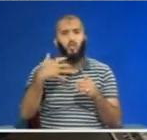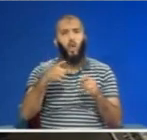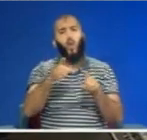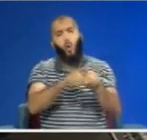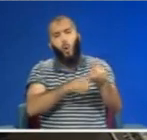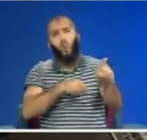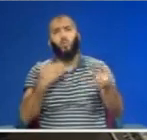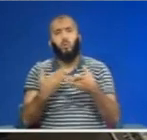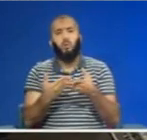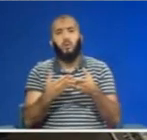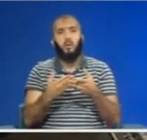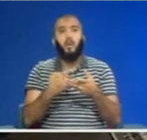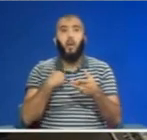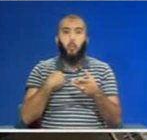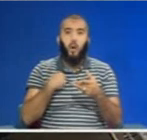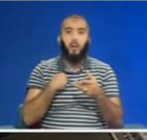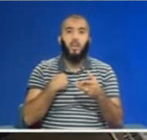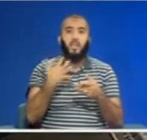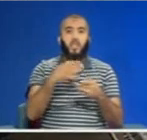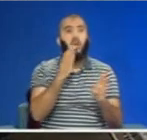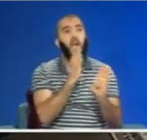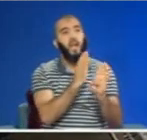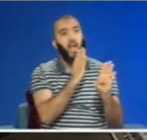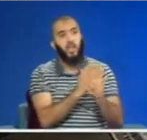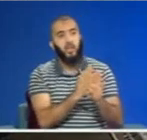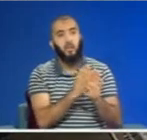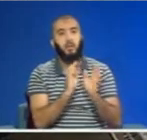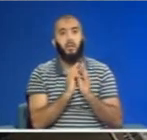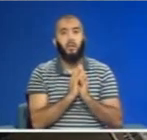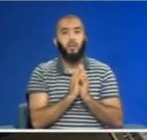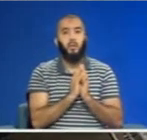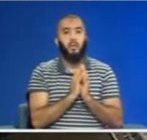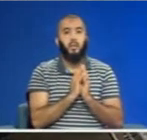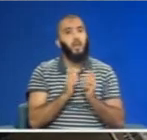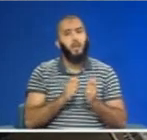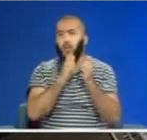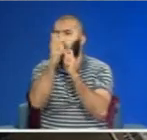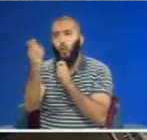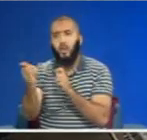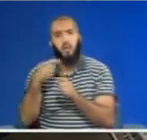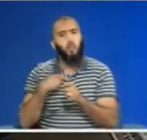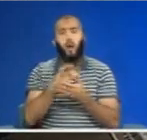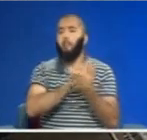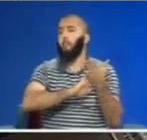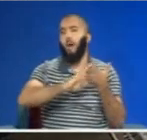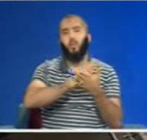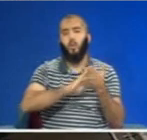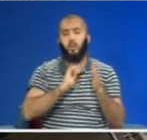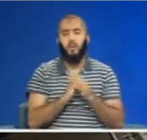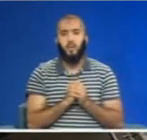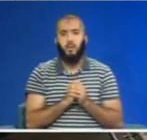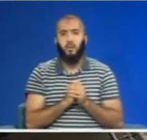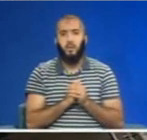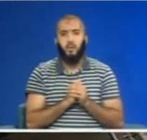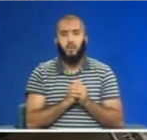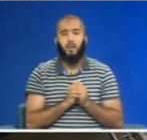جبتو راني درتو في جيبي وراكم راني رجعت لكم السمح من عندي. شكون هذا اللي قال هذا الكلام؟